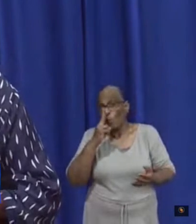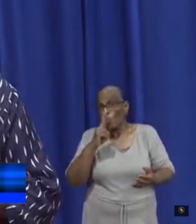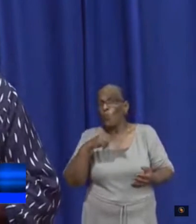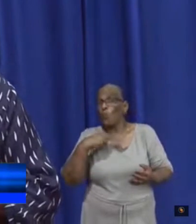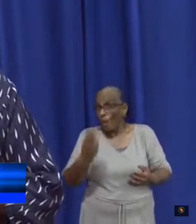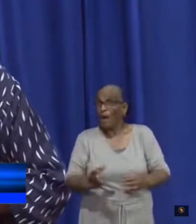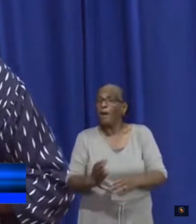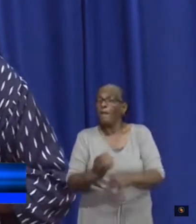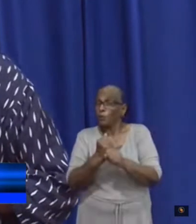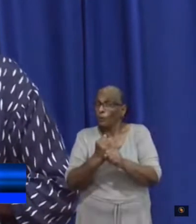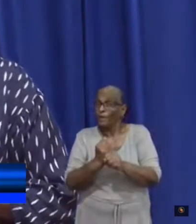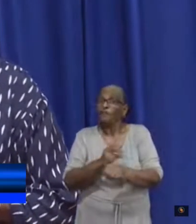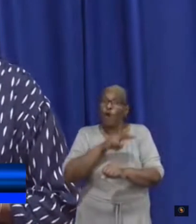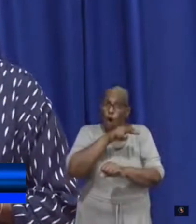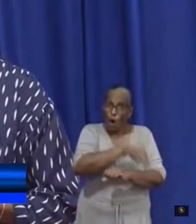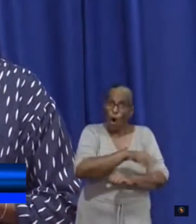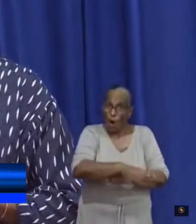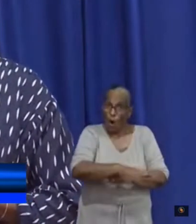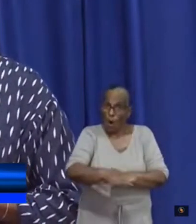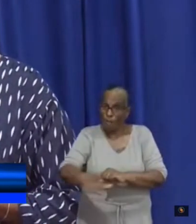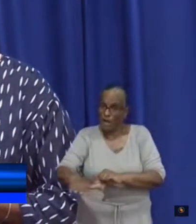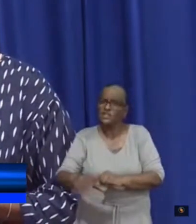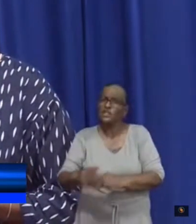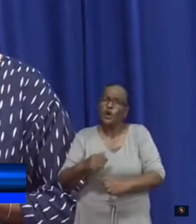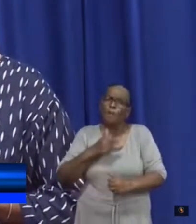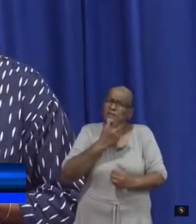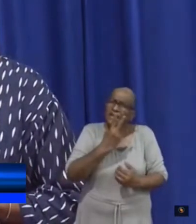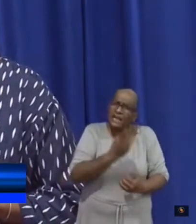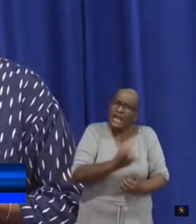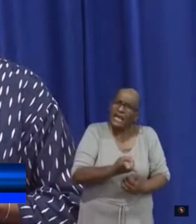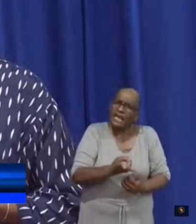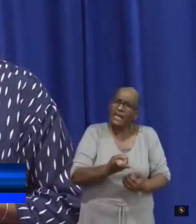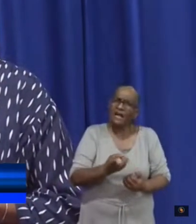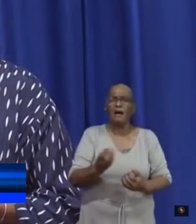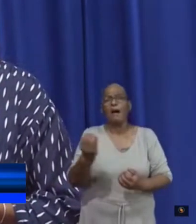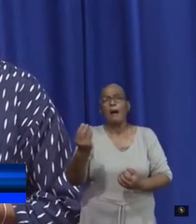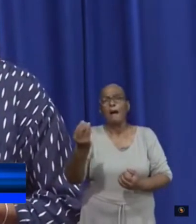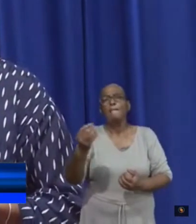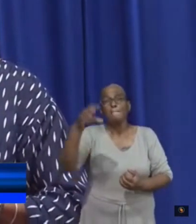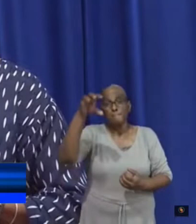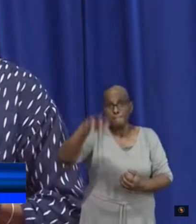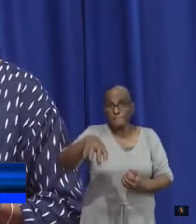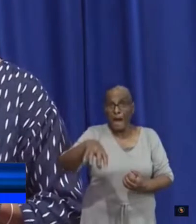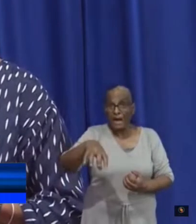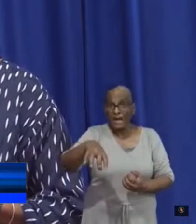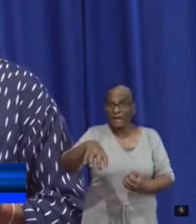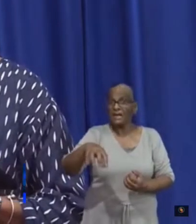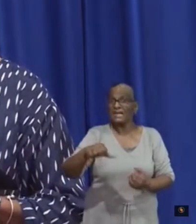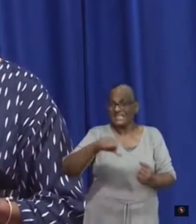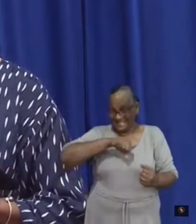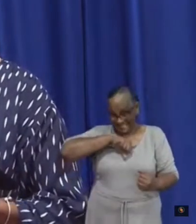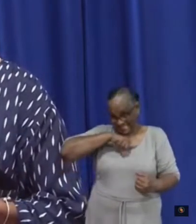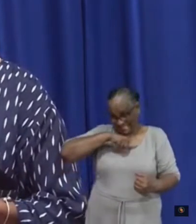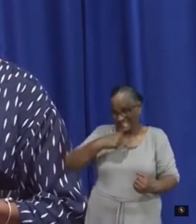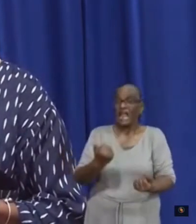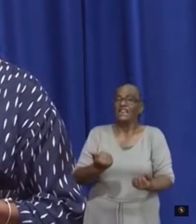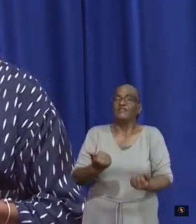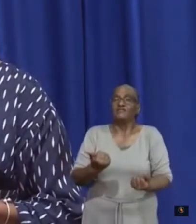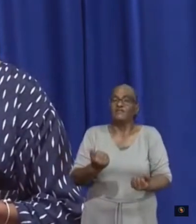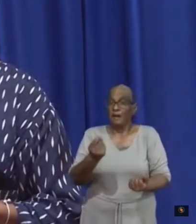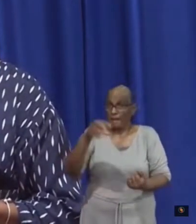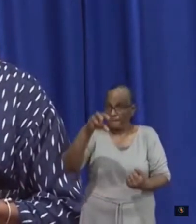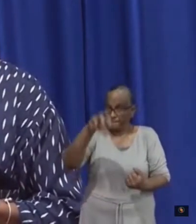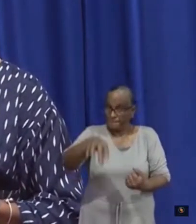de crèches, is om erachter te komen wat alle bankrekeningnummers van de mensen zelf zijn, zodat we dan